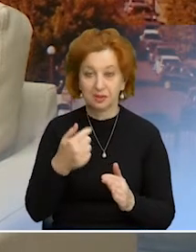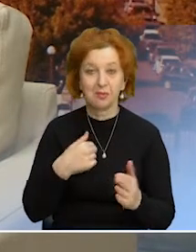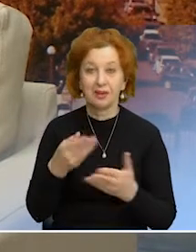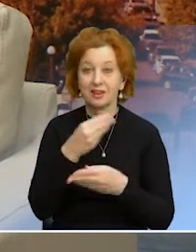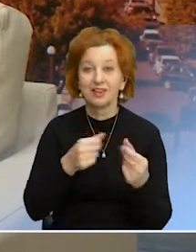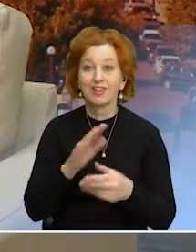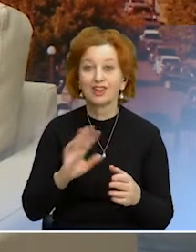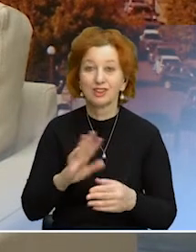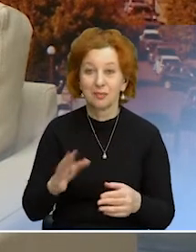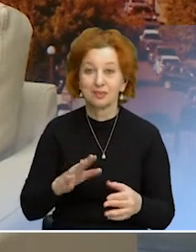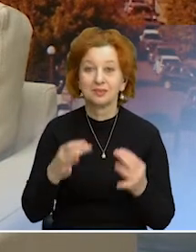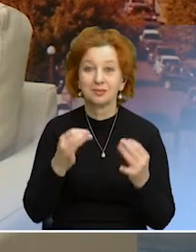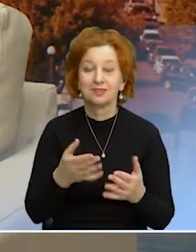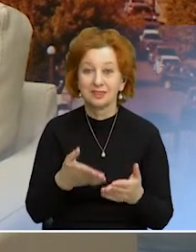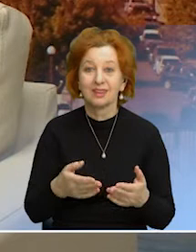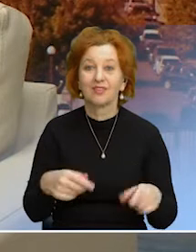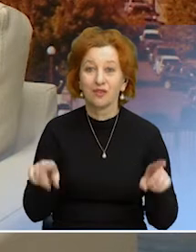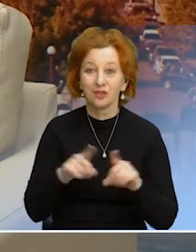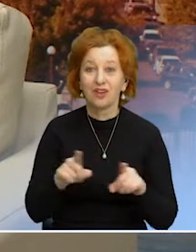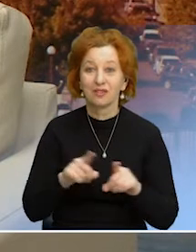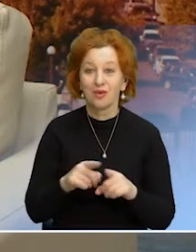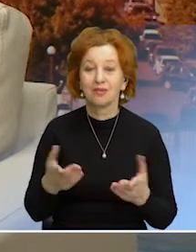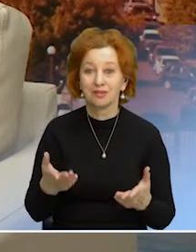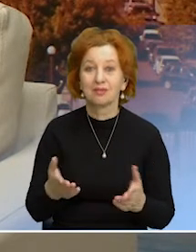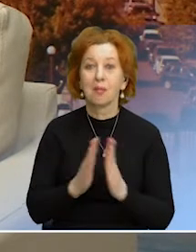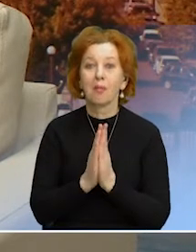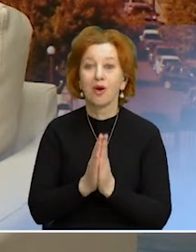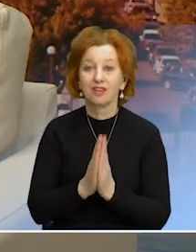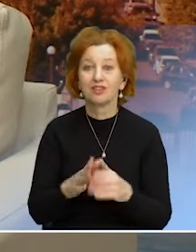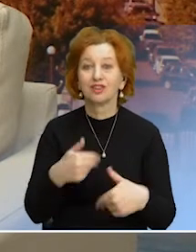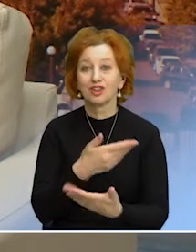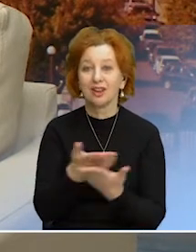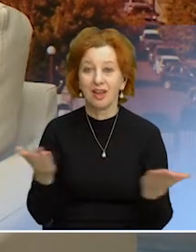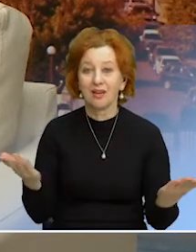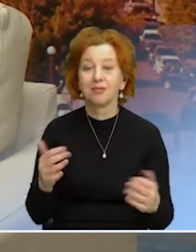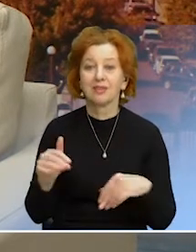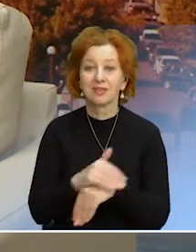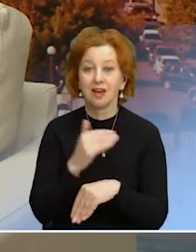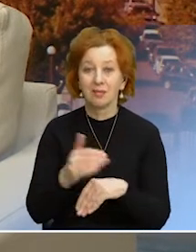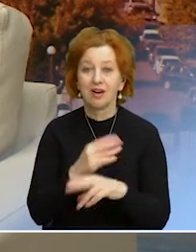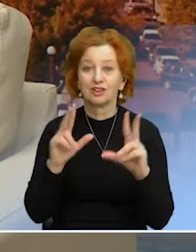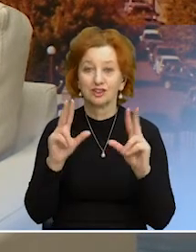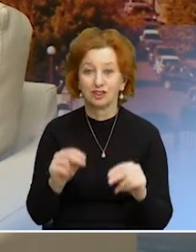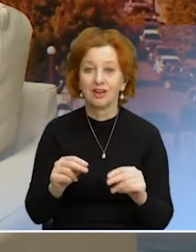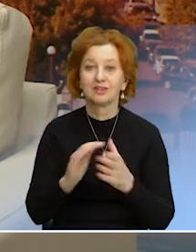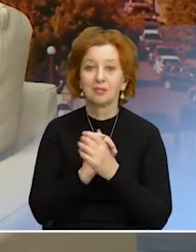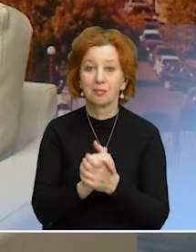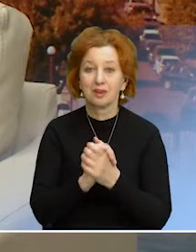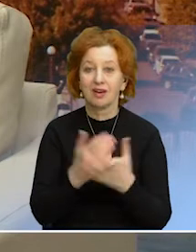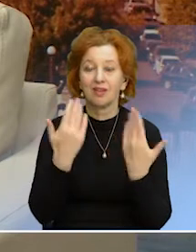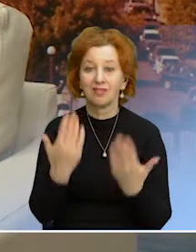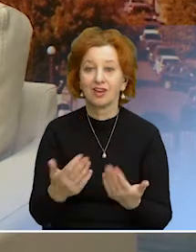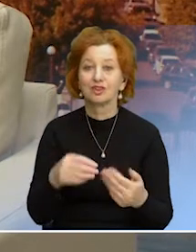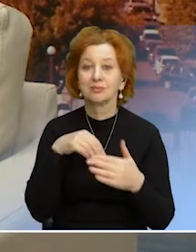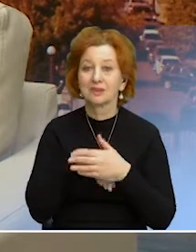волшебник, как вот сказала Ира, но учусь молитвенно, желаю вам всем добра, счастья, мира в